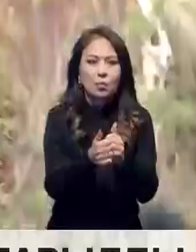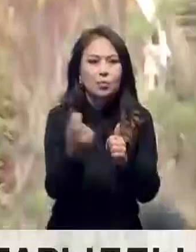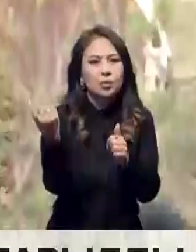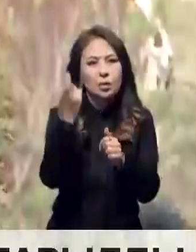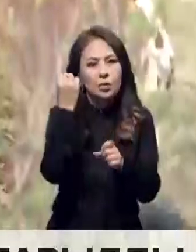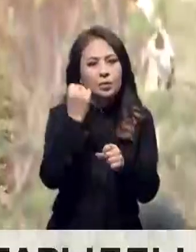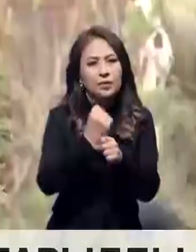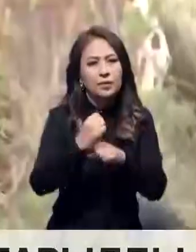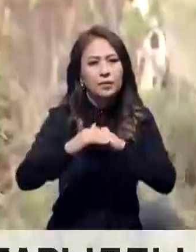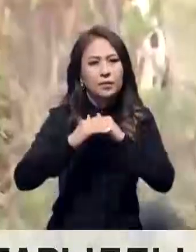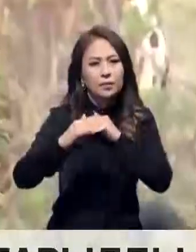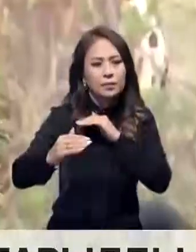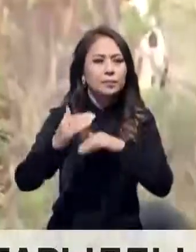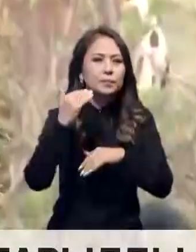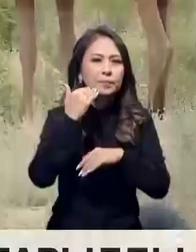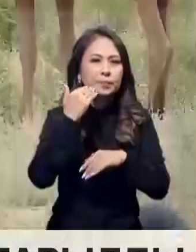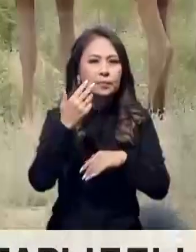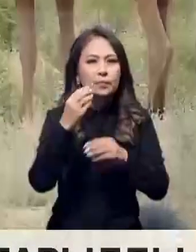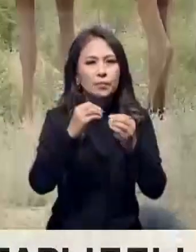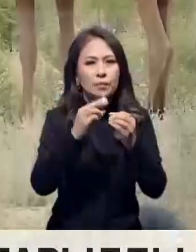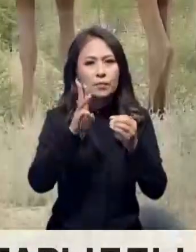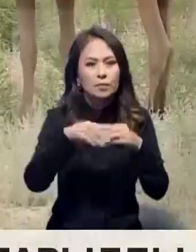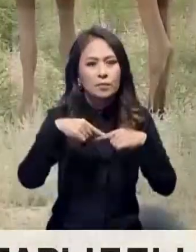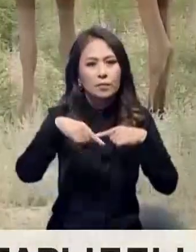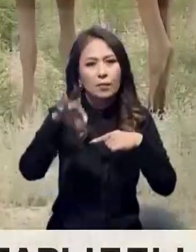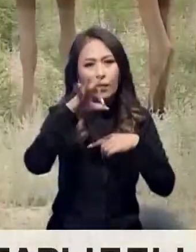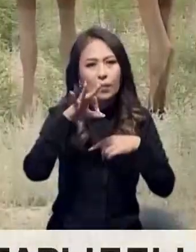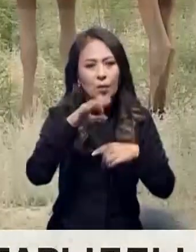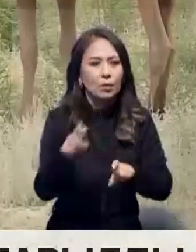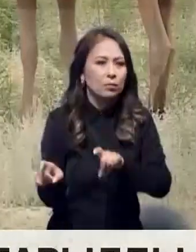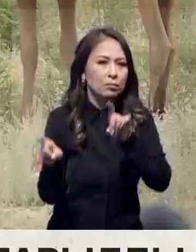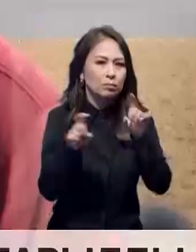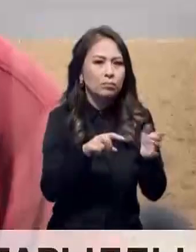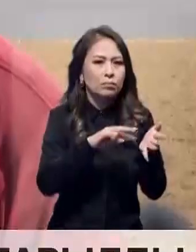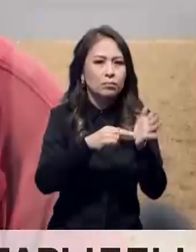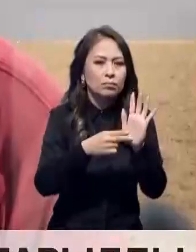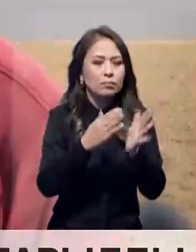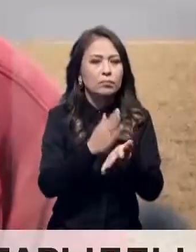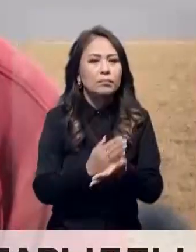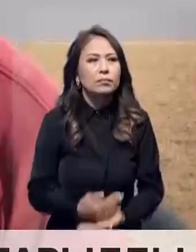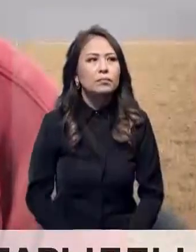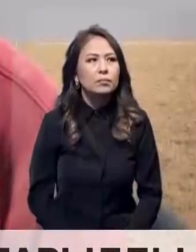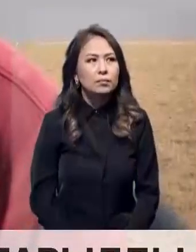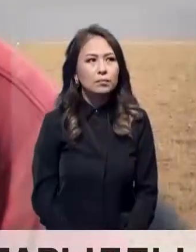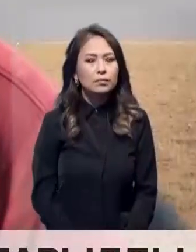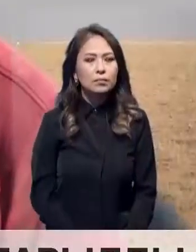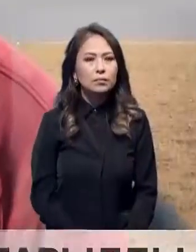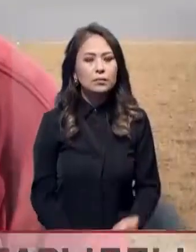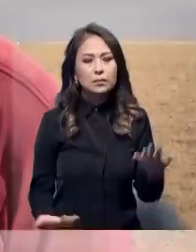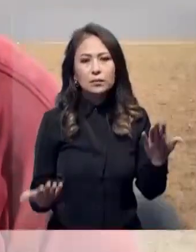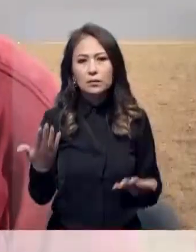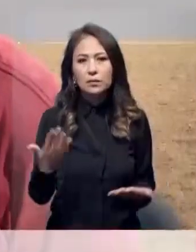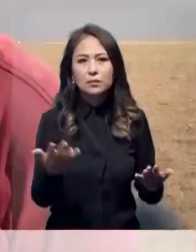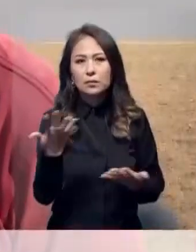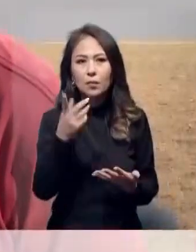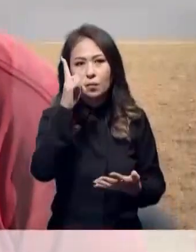шаруашылықтарды елді мекеннен еңгемі 10 шақырым жерге көшіру туралы шешім қабылдады. Егер де қандай да бір қолайлы жер телімін